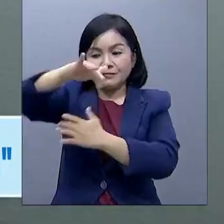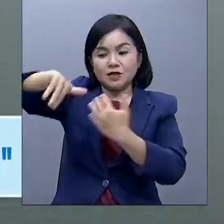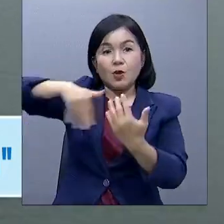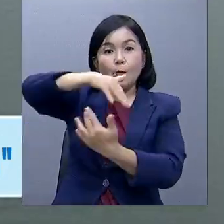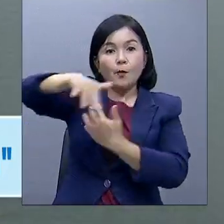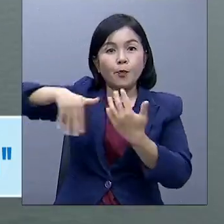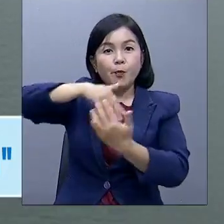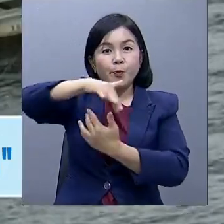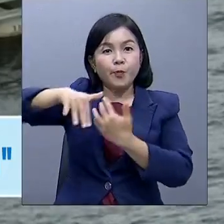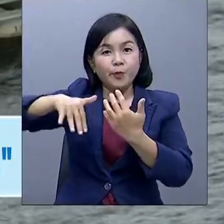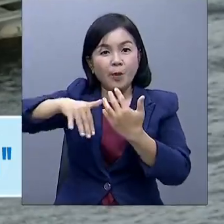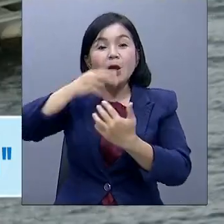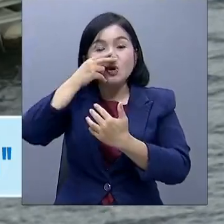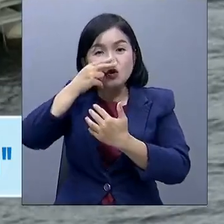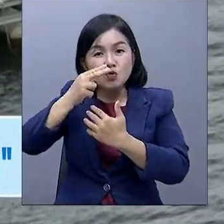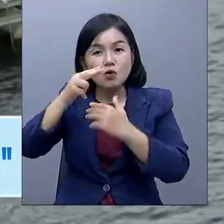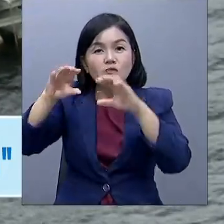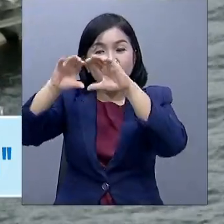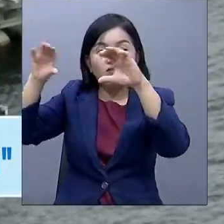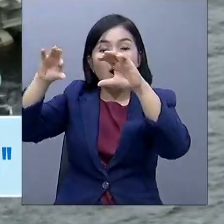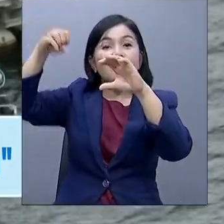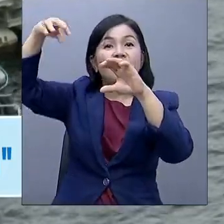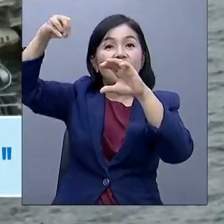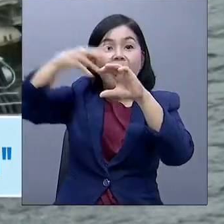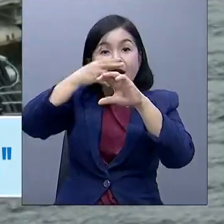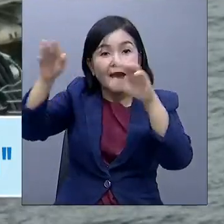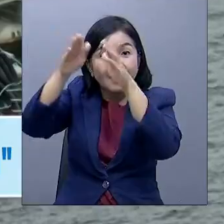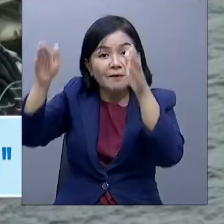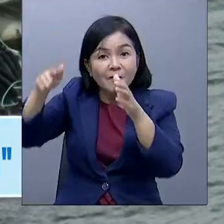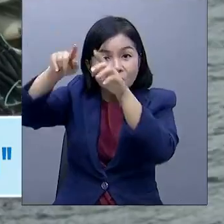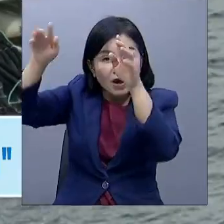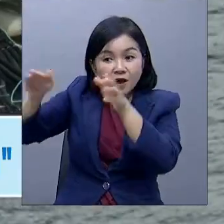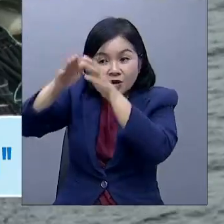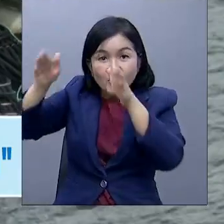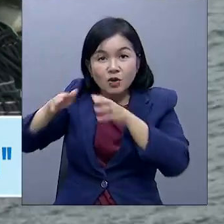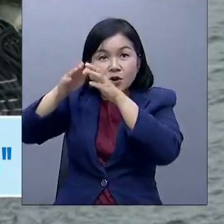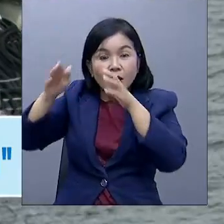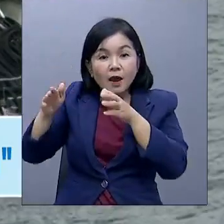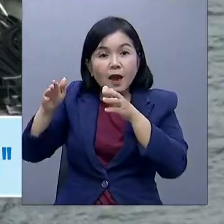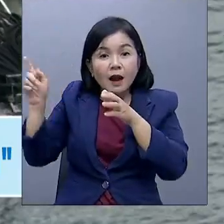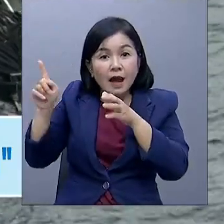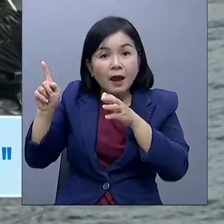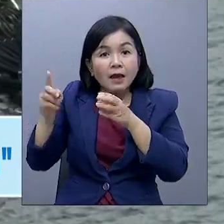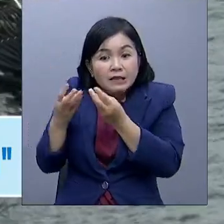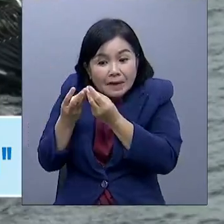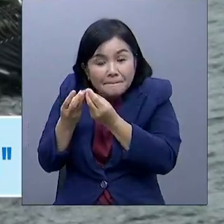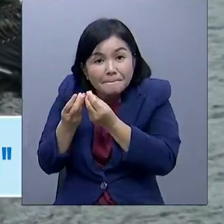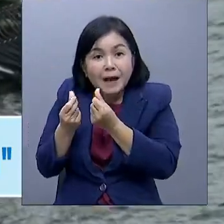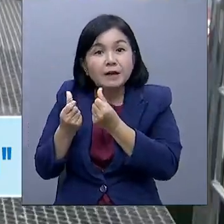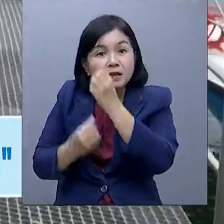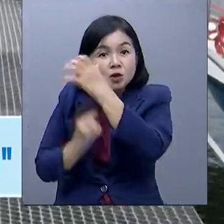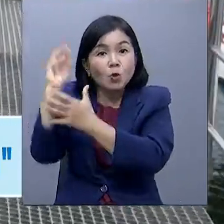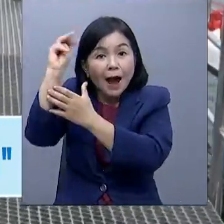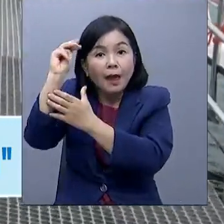ด้วยหม้อแปลงไฟฟ้าที่คุณป๊อปเห็นเนี่ยน้ำมันหม้อแปลงภายน้ำมันจากพืชเพราะหม้อแปลงเวล